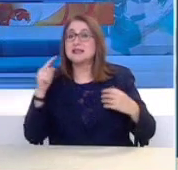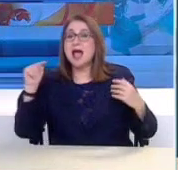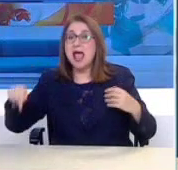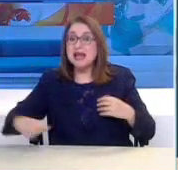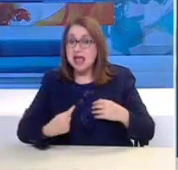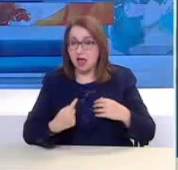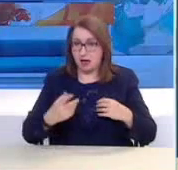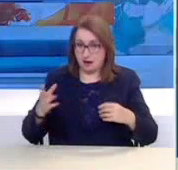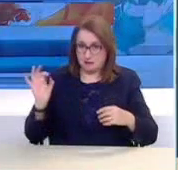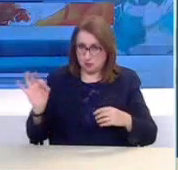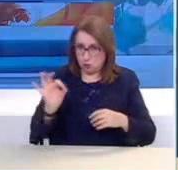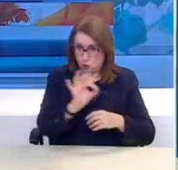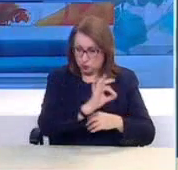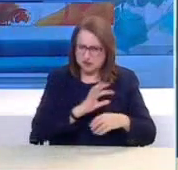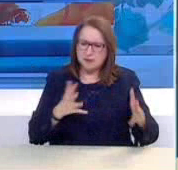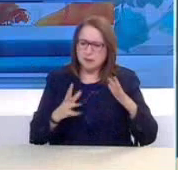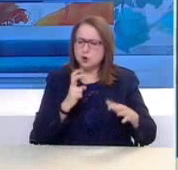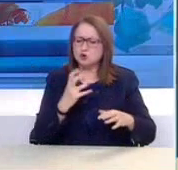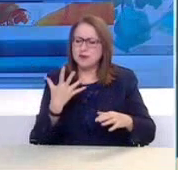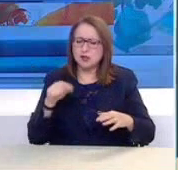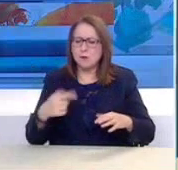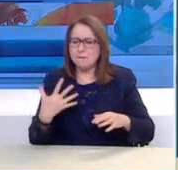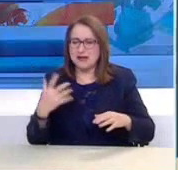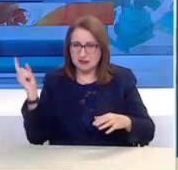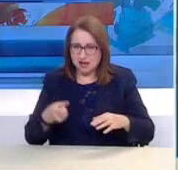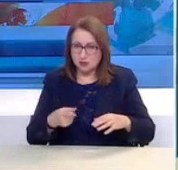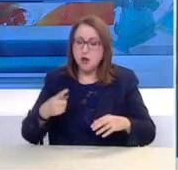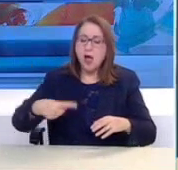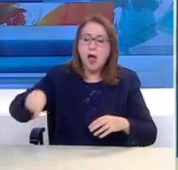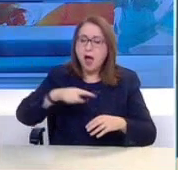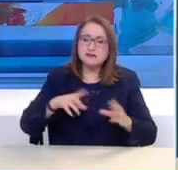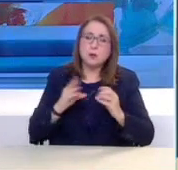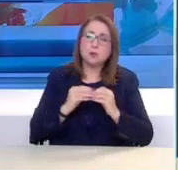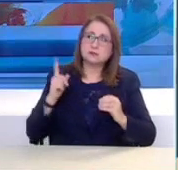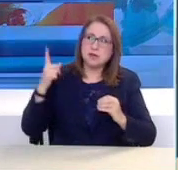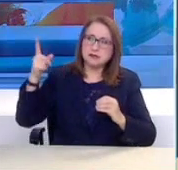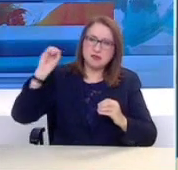το 25,5%, θεωρούνται σχετιζόμενα με ταξίδι από το εξωτερικό.